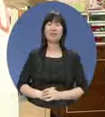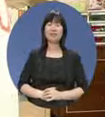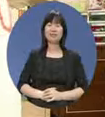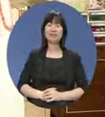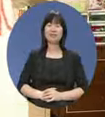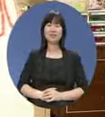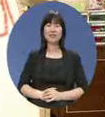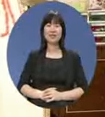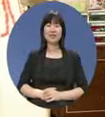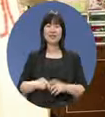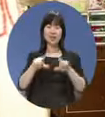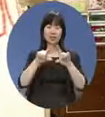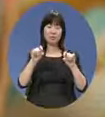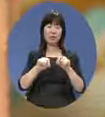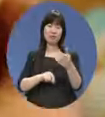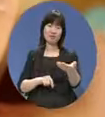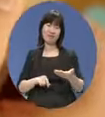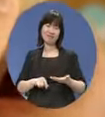쿠폰을 주세요.